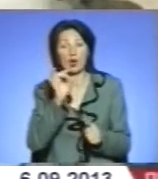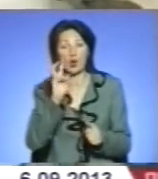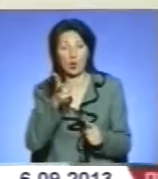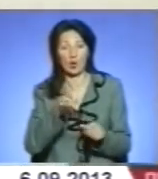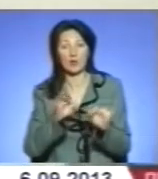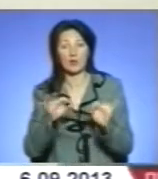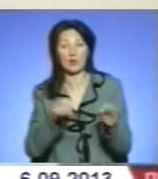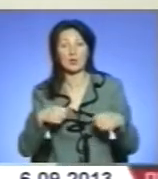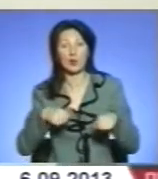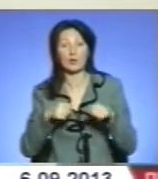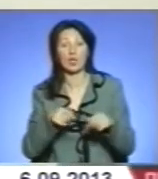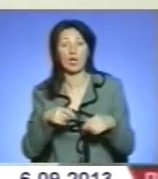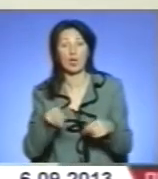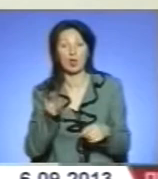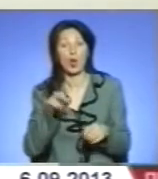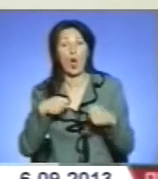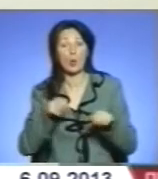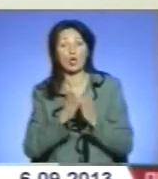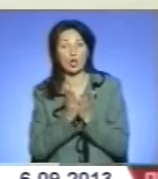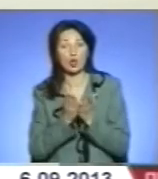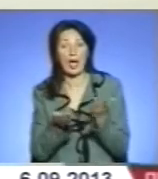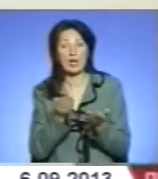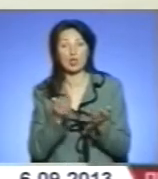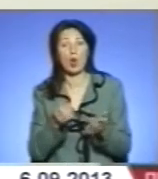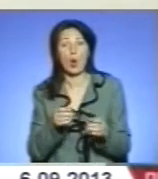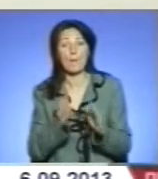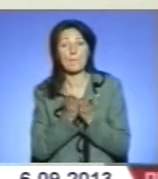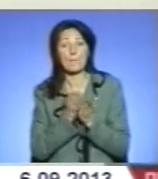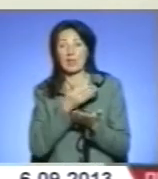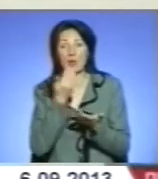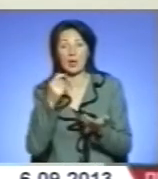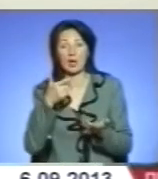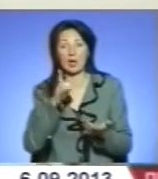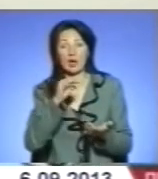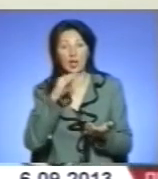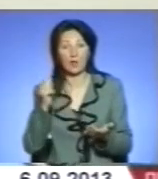книжок. Якщо продукція не має грифу, зразу кажуть, що це контрафакт.